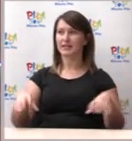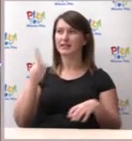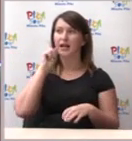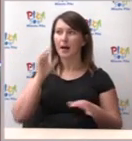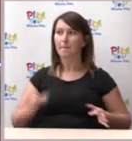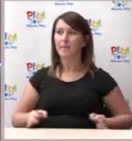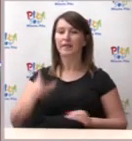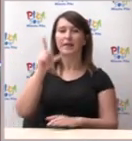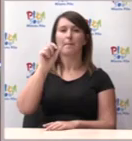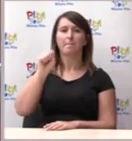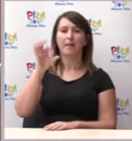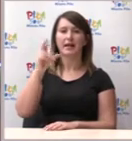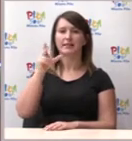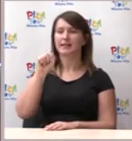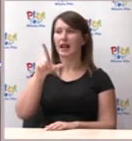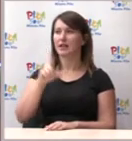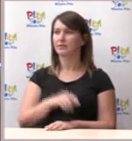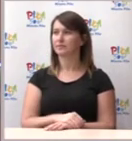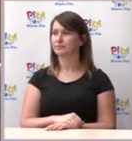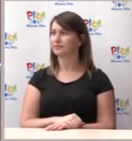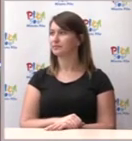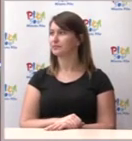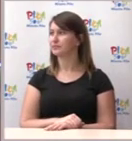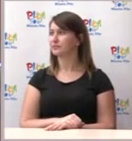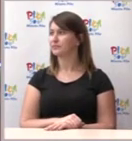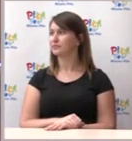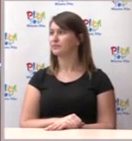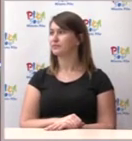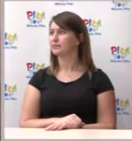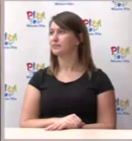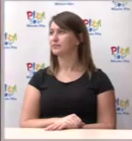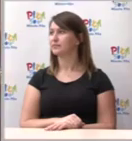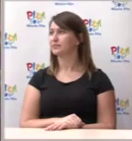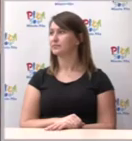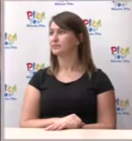Henryka Paskala, oraz jego prawą rękę, panią Helenę. Bardzo proszę.